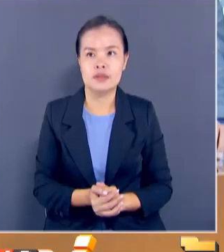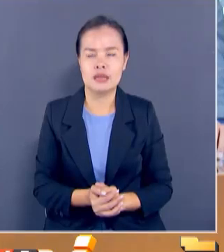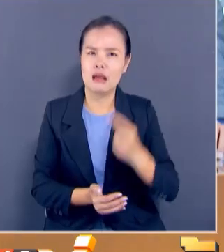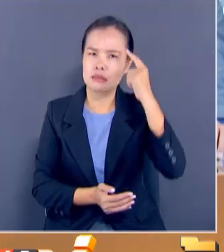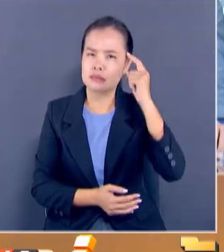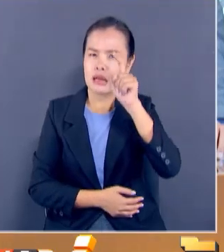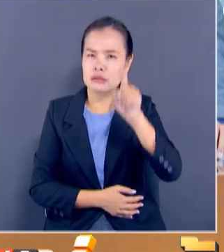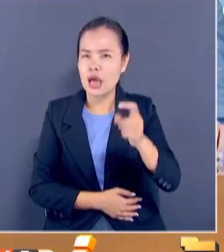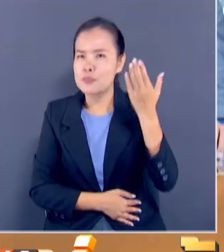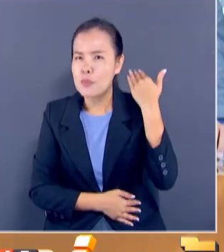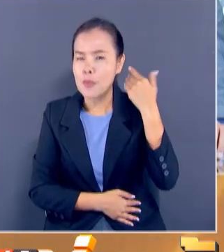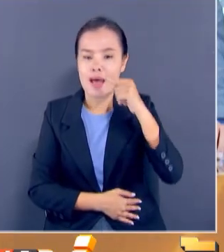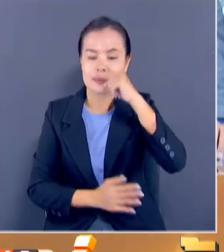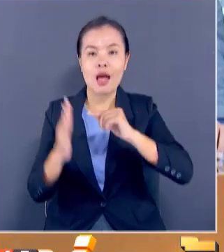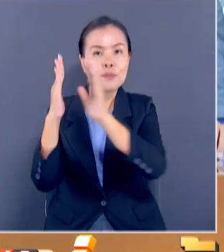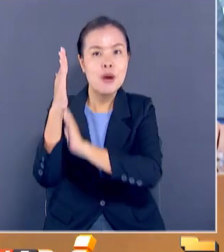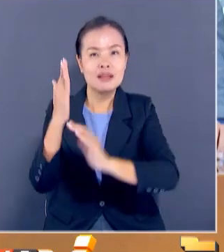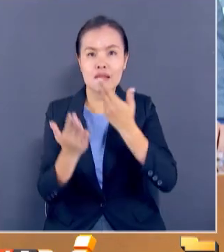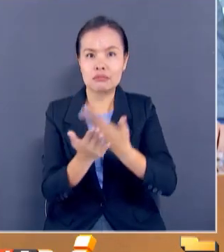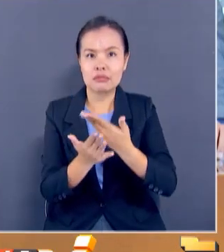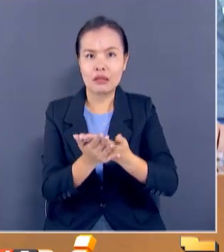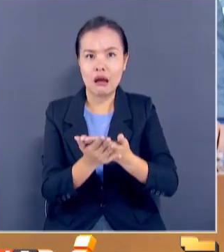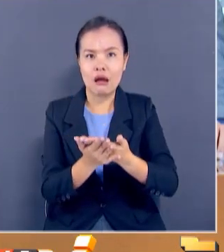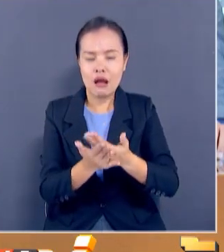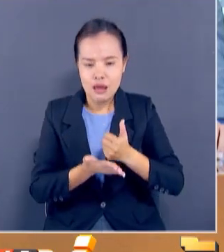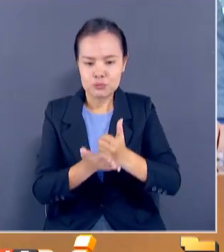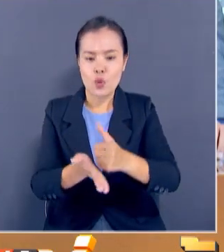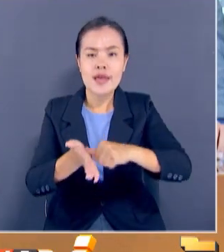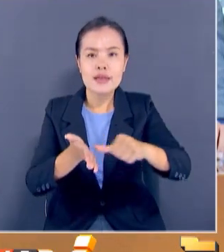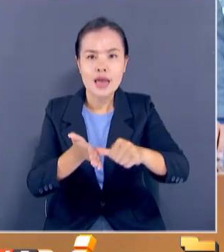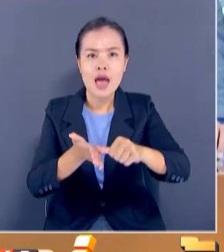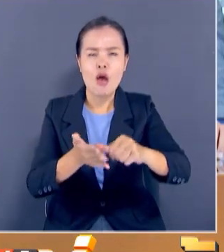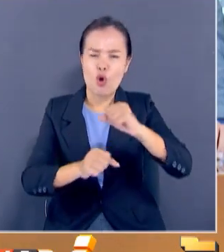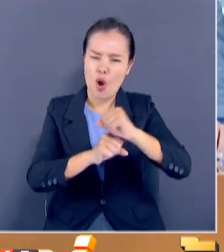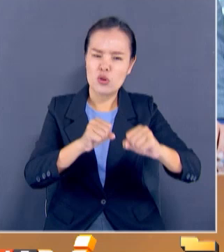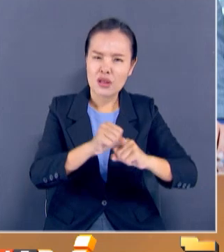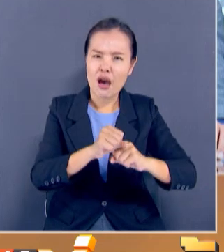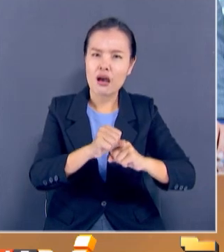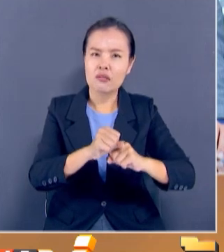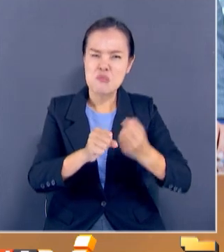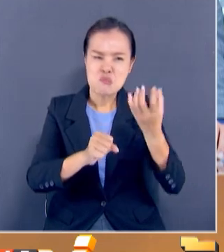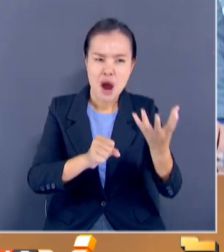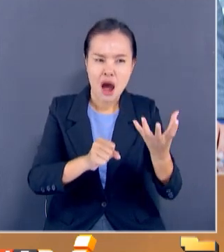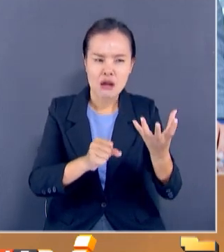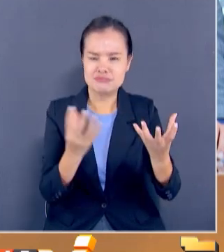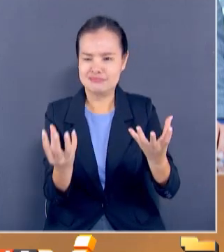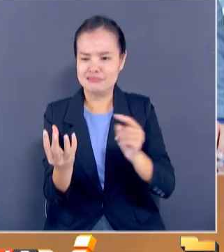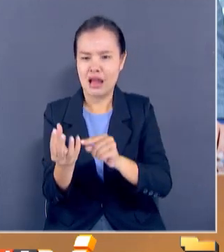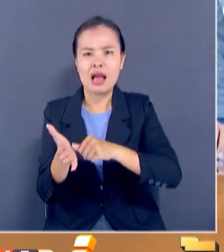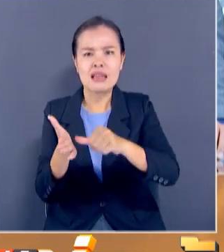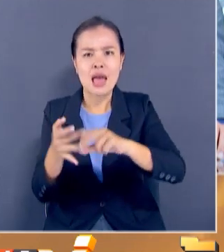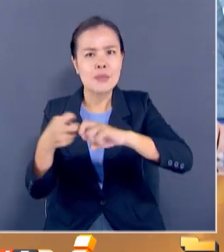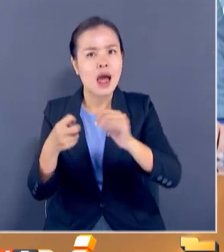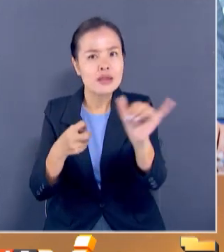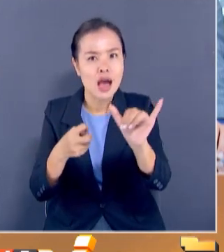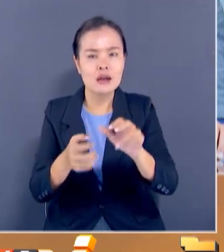องข้อสังเกตว่าที่ผ่านมาเนี่ยประเทศไทยใช้งบประมาณเรื่องการแก้ปัญหาน้ำท่วมไปที่การก่อสร้างมากกว่าการบริหารจัดการนะครับแต่ก็ยอมรับว่าในส่วนพื้นที่ล